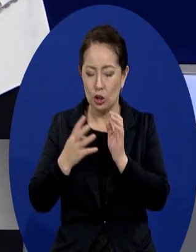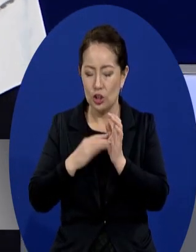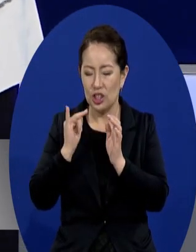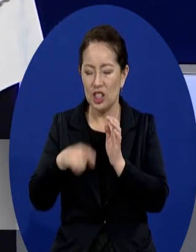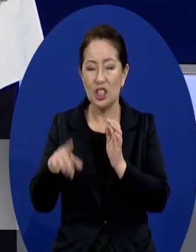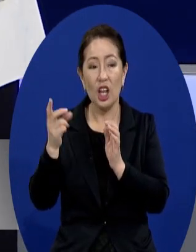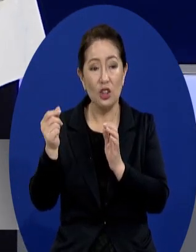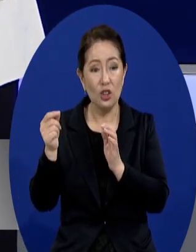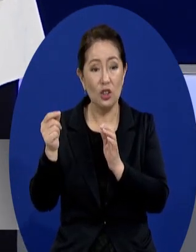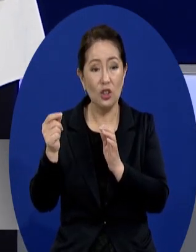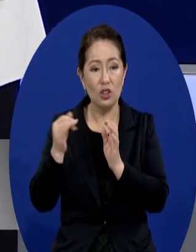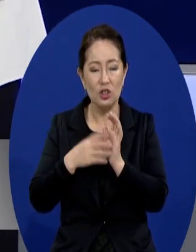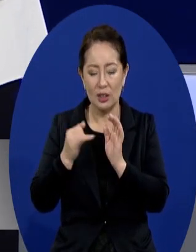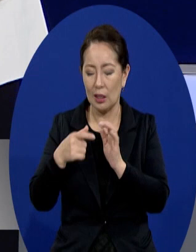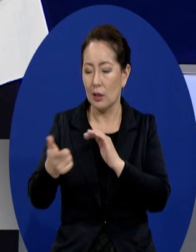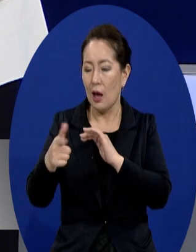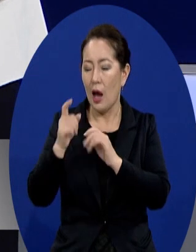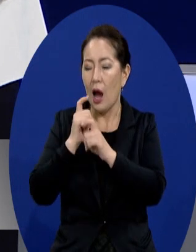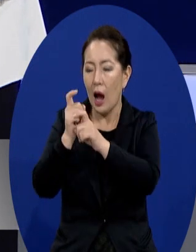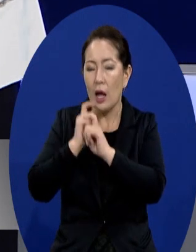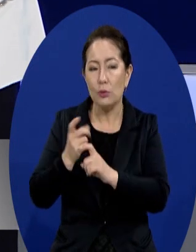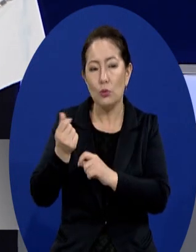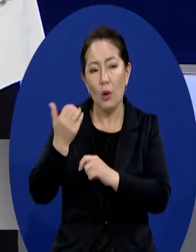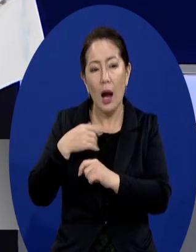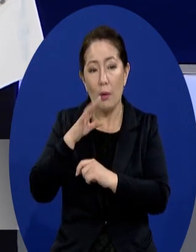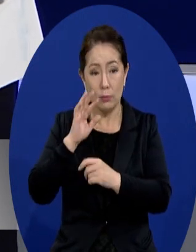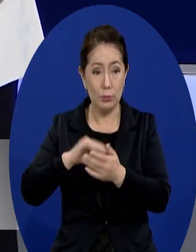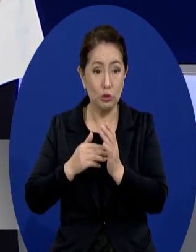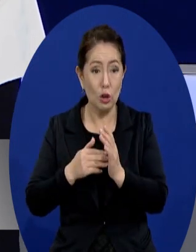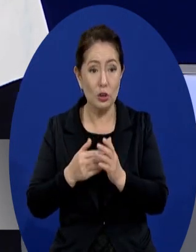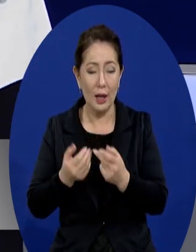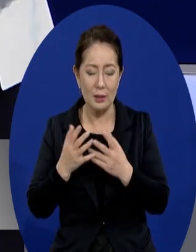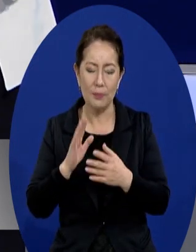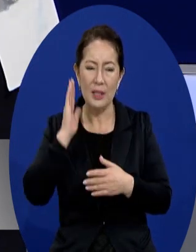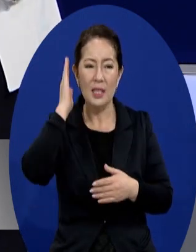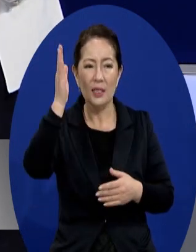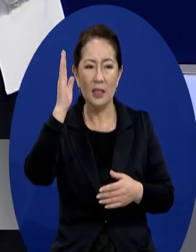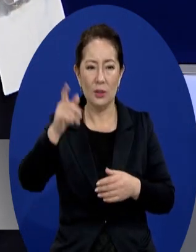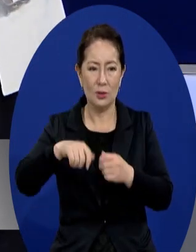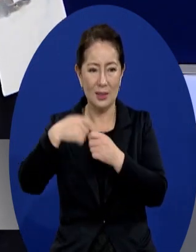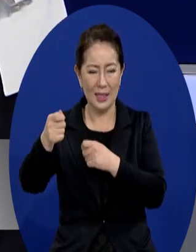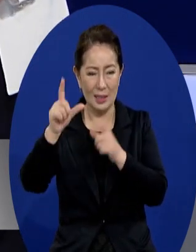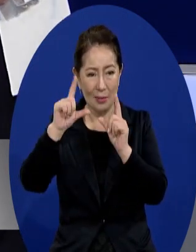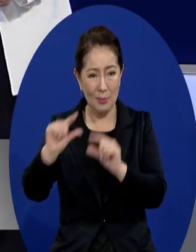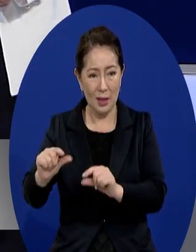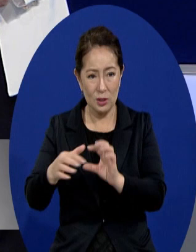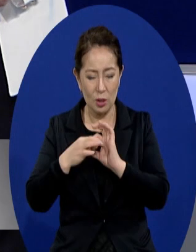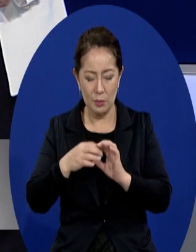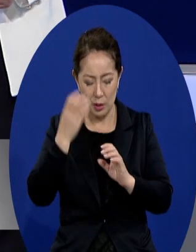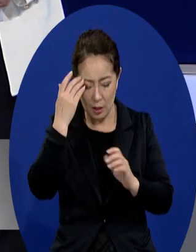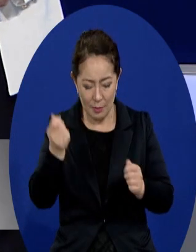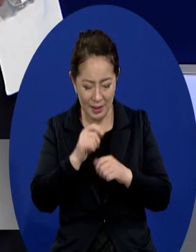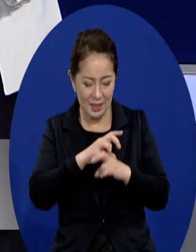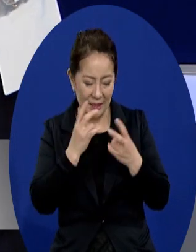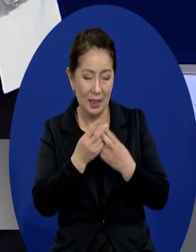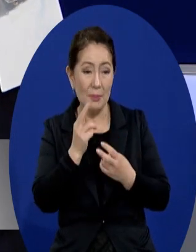найд төгрөгийн татварын халамжийн тэтгэвэр авна гэсэн тооцоолол гарсан байна. Ирээдүйд гарах зардлыг басах үүднээс малчтын нийгмийн